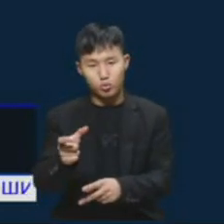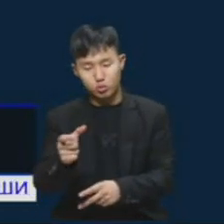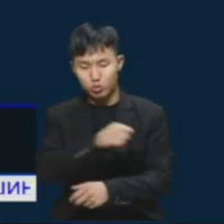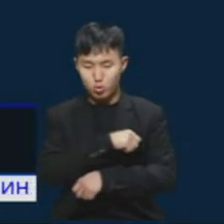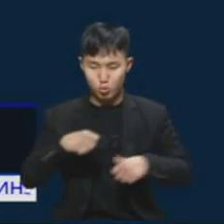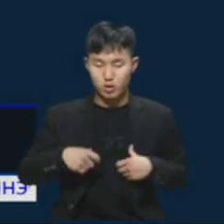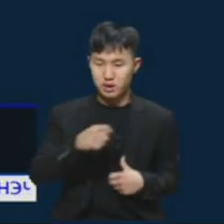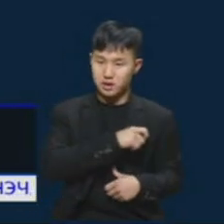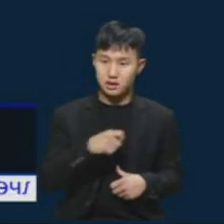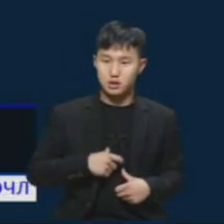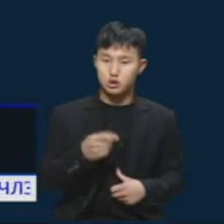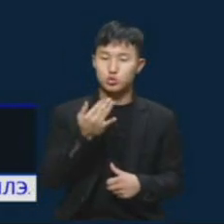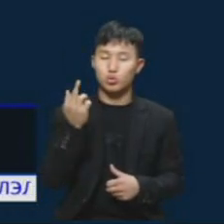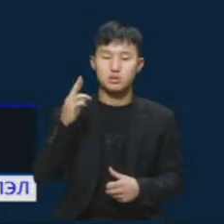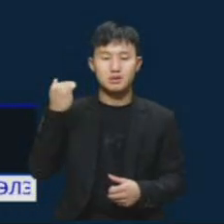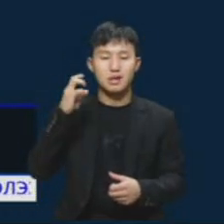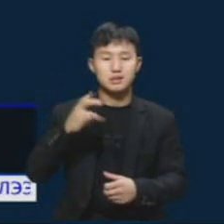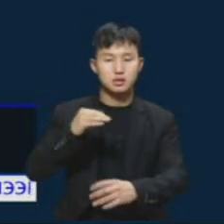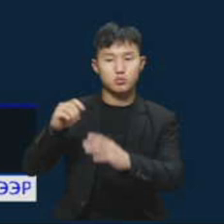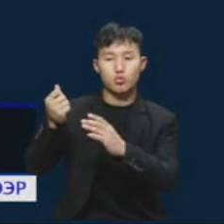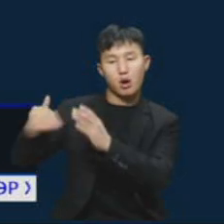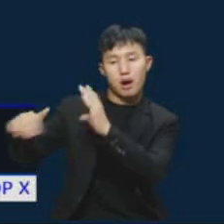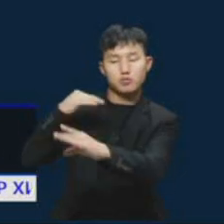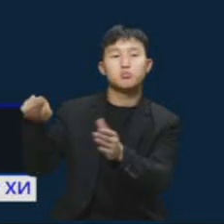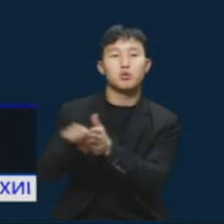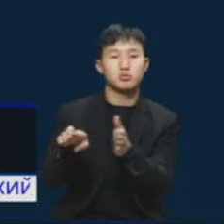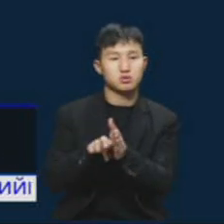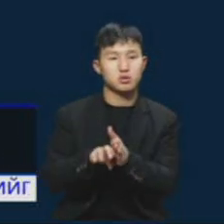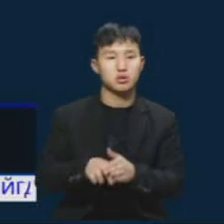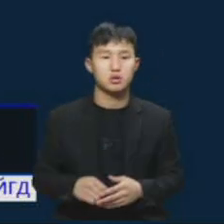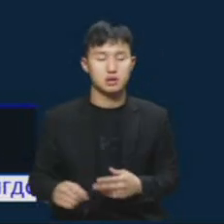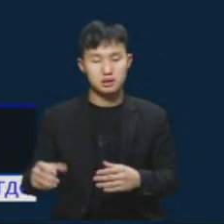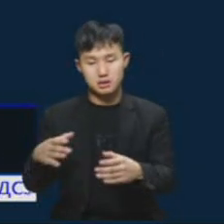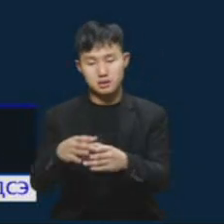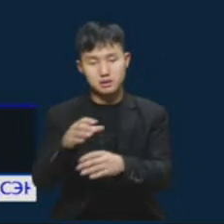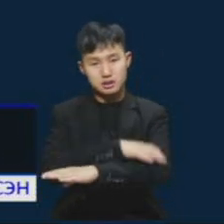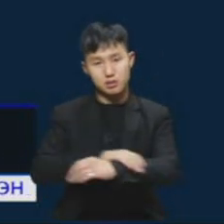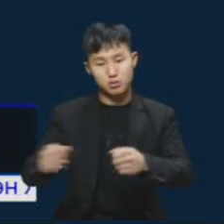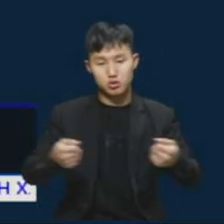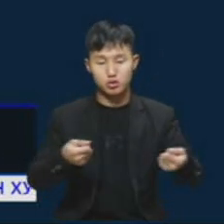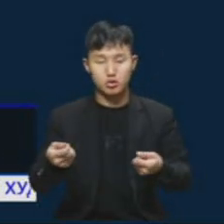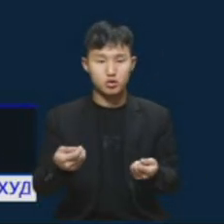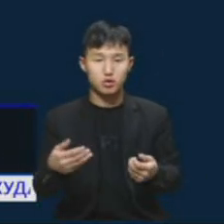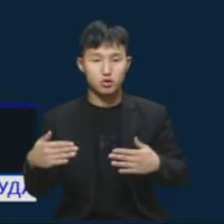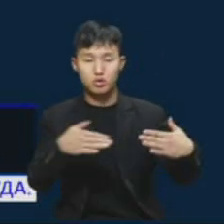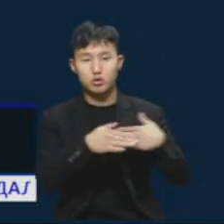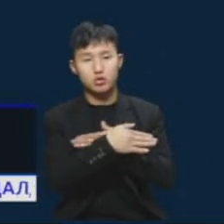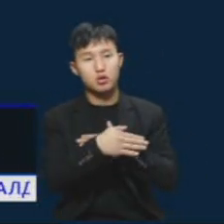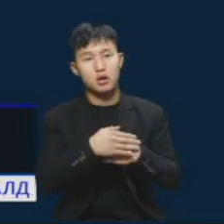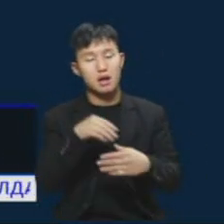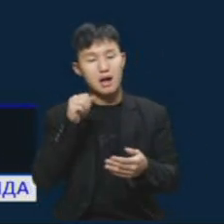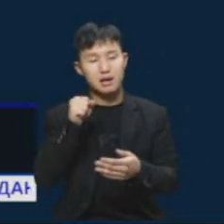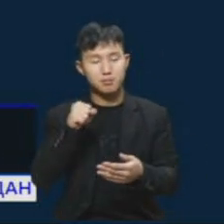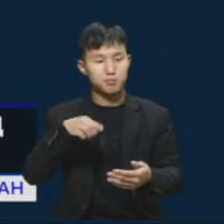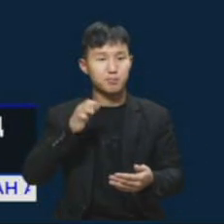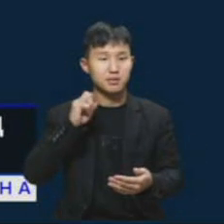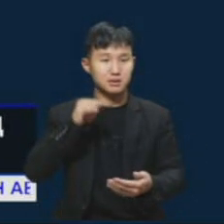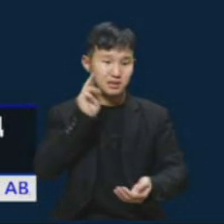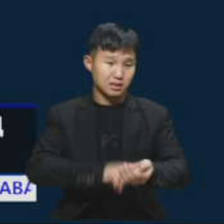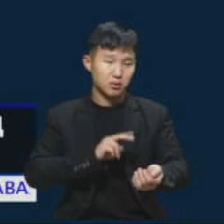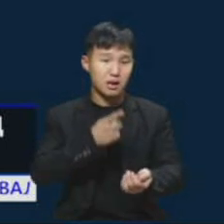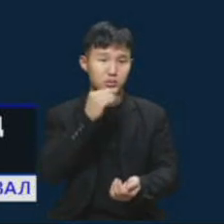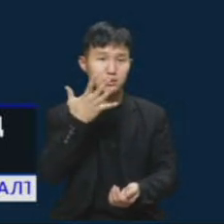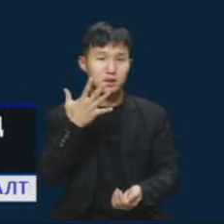төсөв шилжүүлэх юм байна. За хугацаанд нь төлөөгүй замын хөдөлгөөний төлбөртэй бүсийн төлбөрийг нэмэгдсэн өртгийн албан татварын тухай хуулийн 15-2